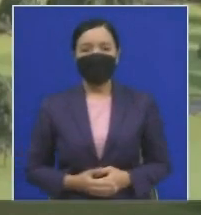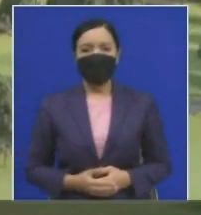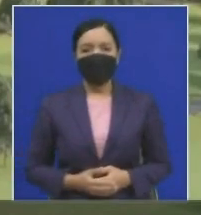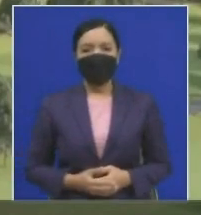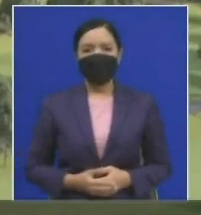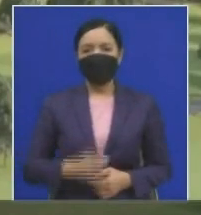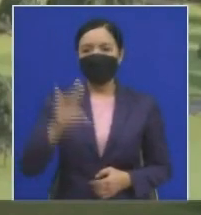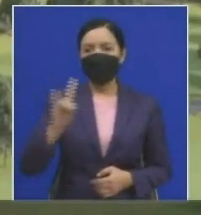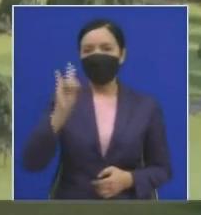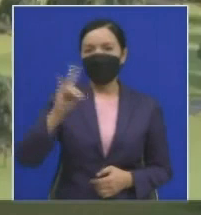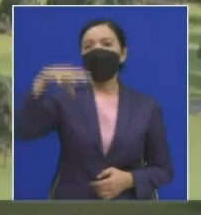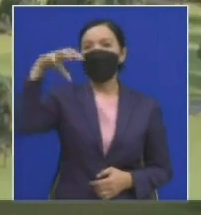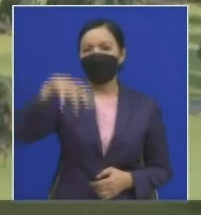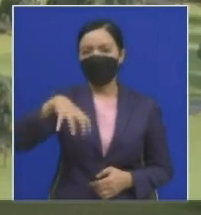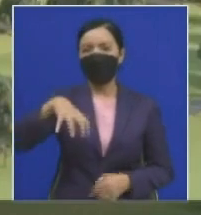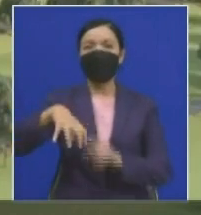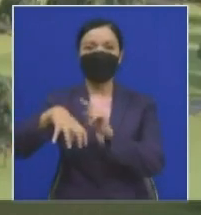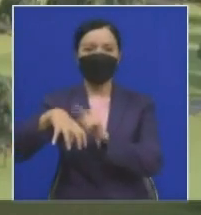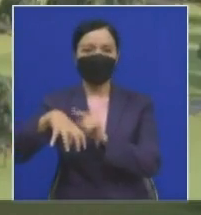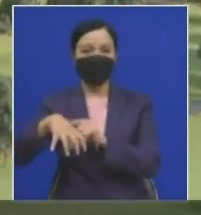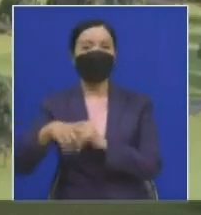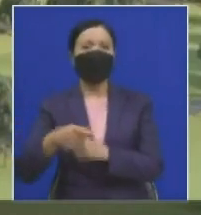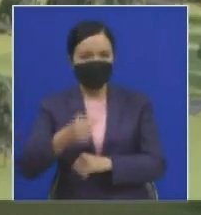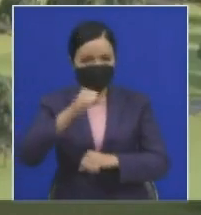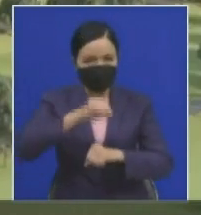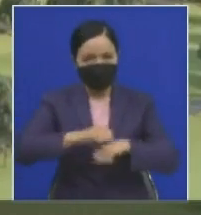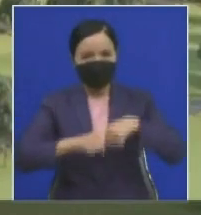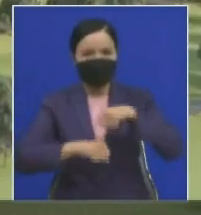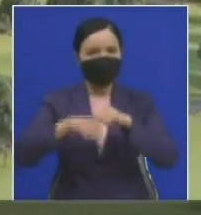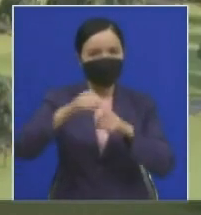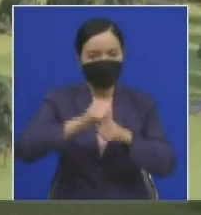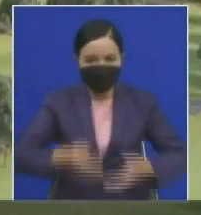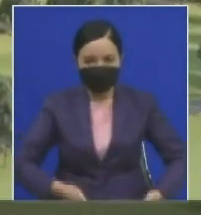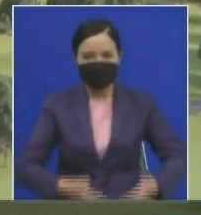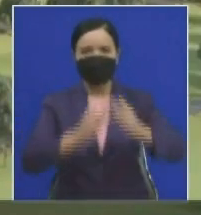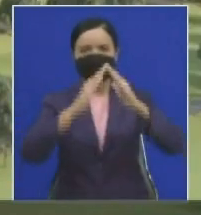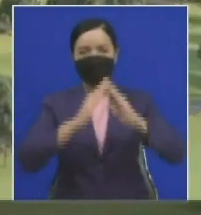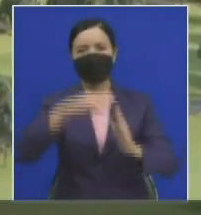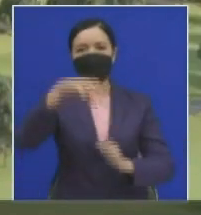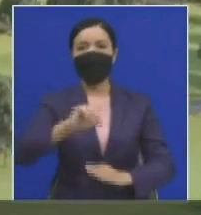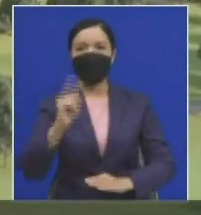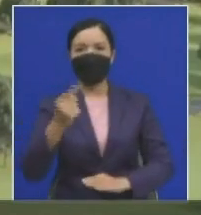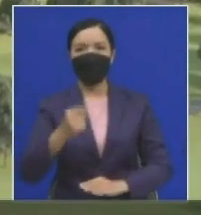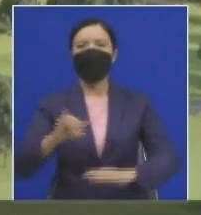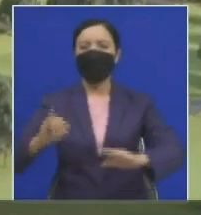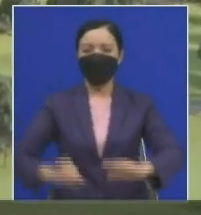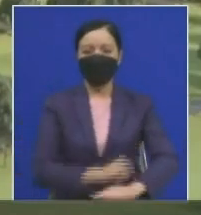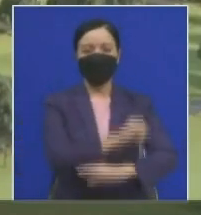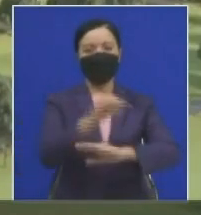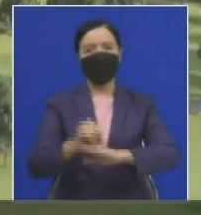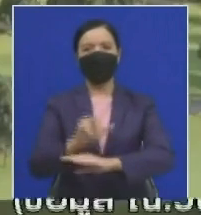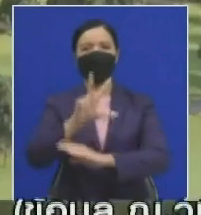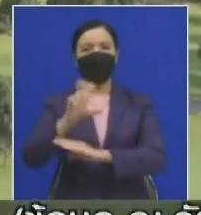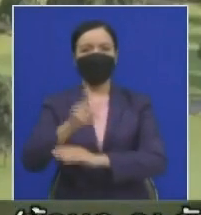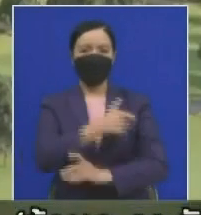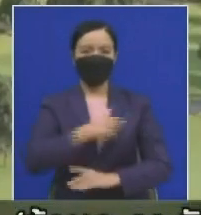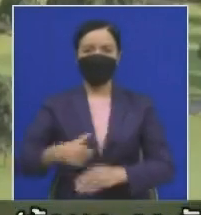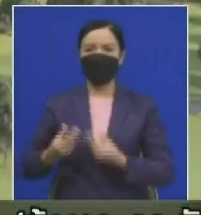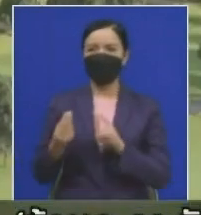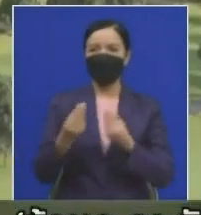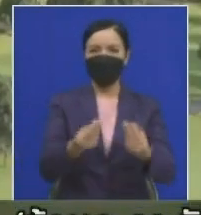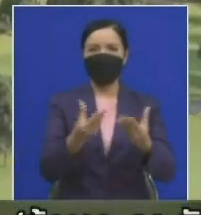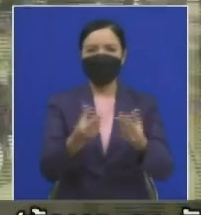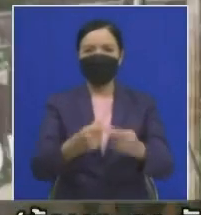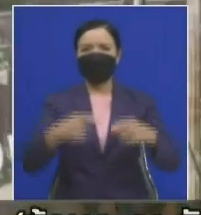องคการสวสตแประเทศไทยก็จะไปจับการก่อสร้างสวนสตแงให่บนทดนพระชธาน 300 ไร้นะครับแล้วก็